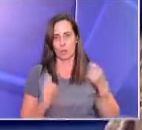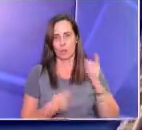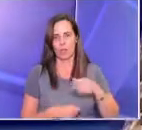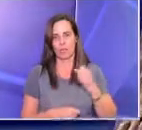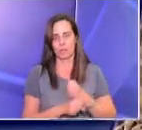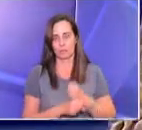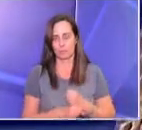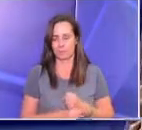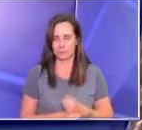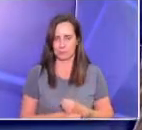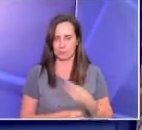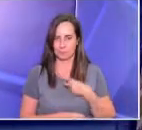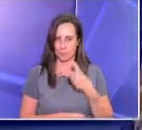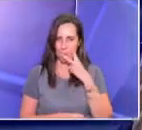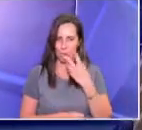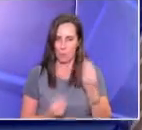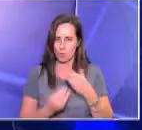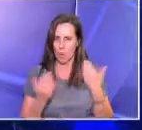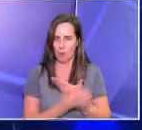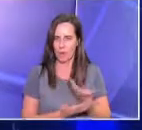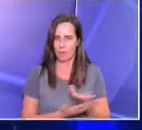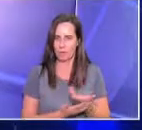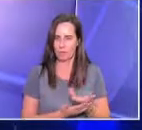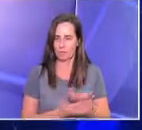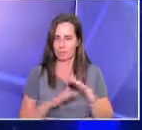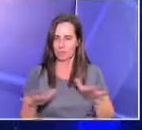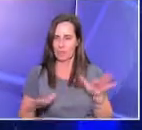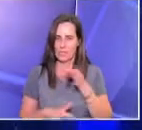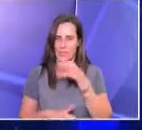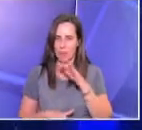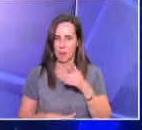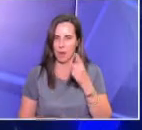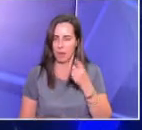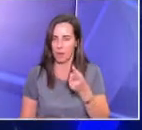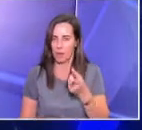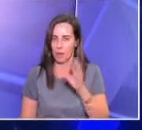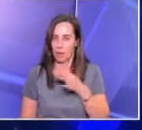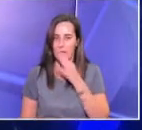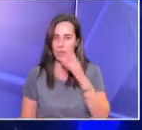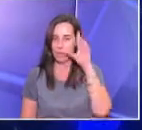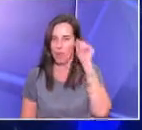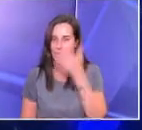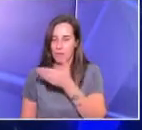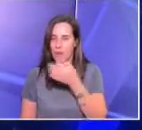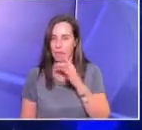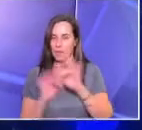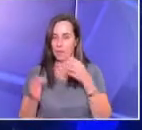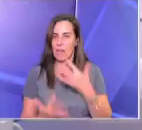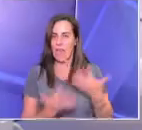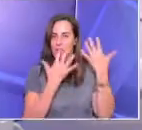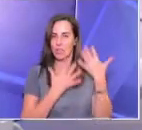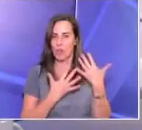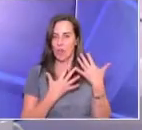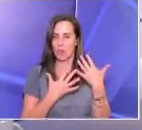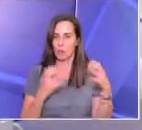שצריך לעשות. מה קורה? אנחנו רואים איזה מהלך חדש, זה הולך לשטוף את הארץ, חבר'ה צעירים בכל הארץ. אני מזכיר לך, אסף זמיר התחיל לפני 10 שנים בתור